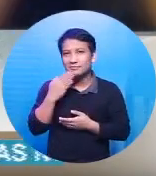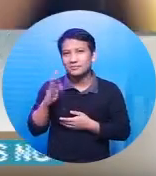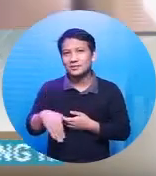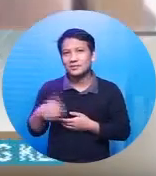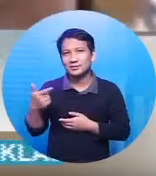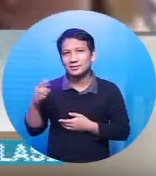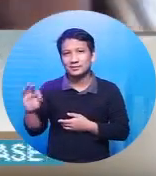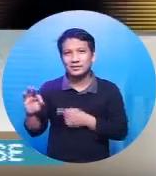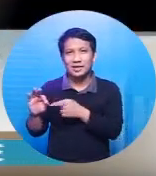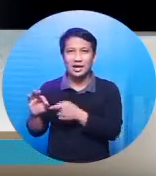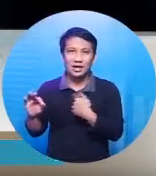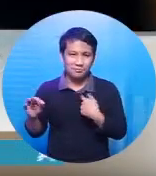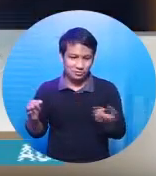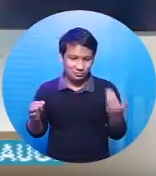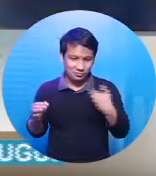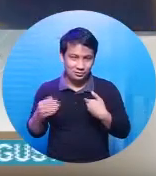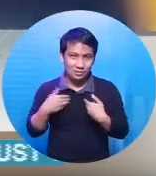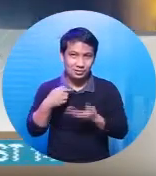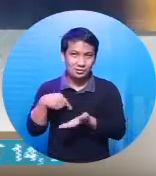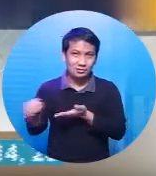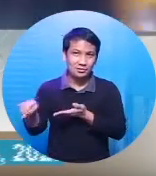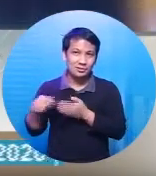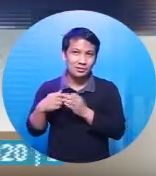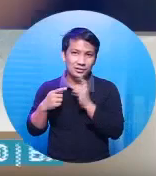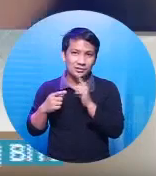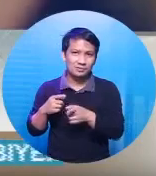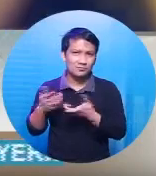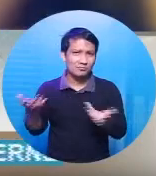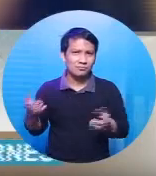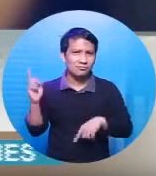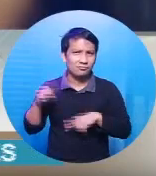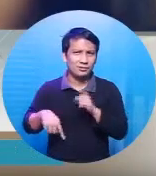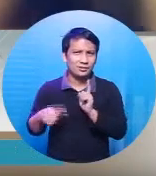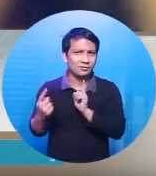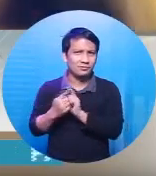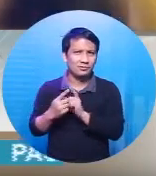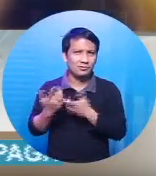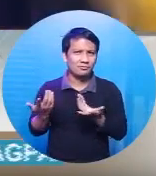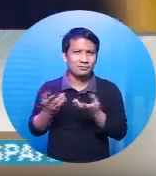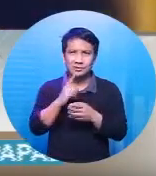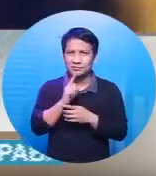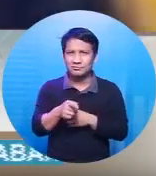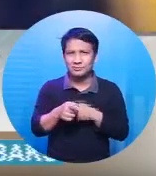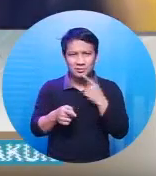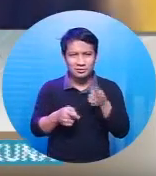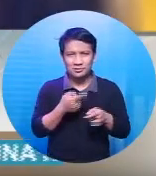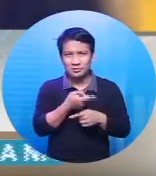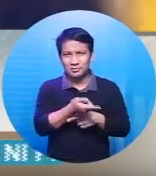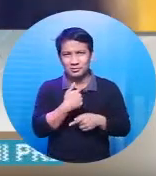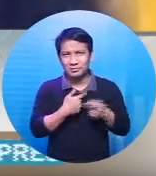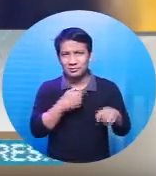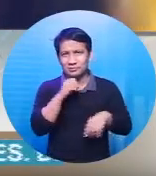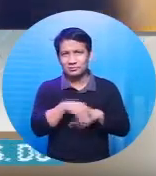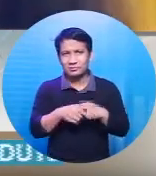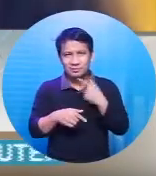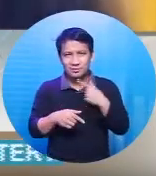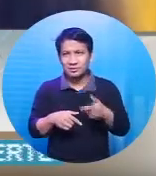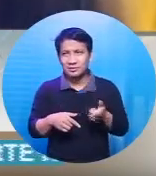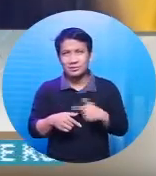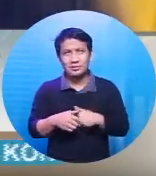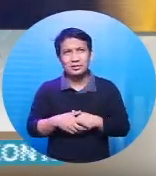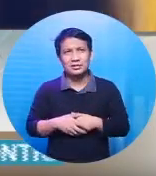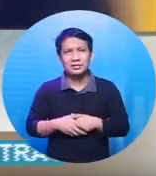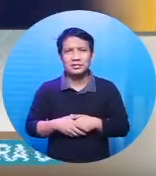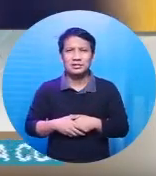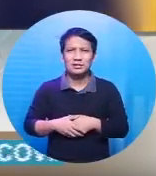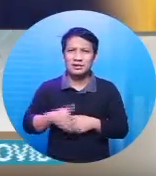yung girlfriend niya. Tapos, ang sabi niya po, babayaran niyo po. Totoo po yun, pero wala pong katotohanan yung mga binibintang nila sa akin. Na para saan